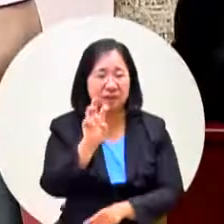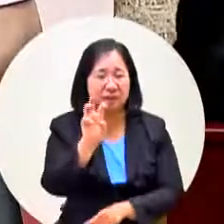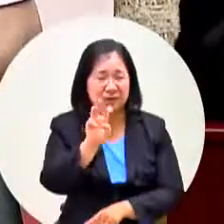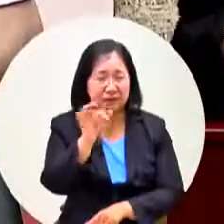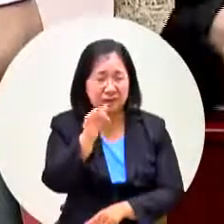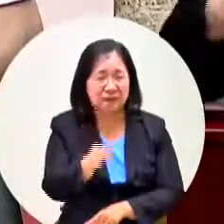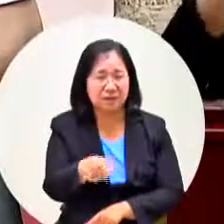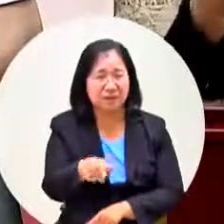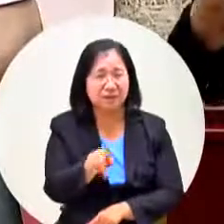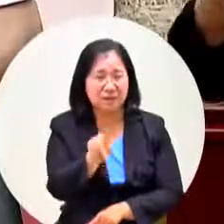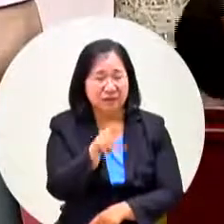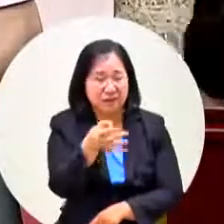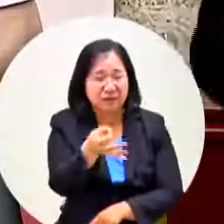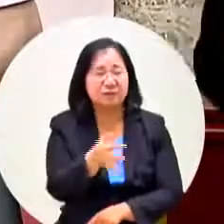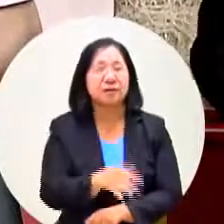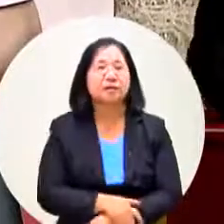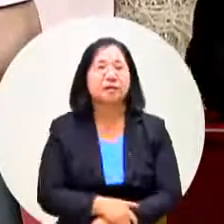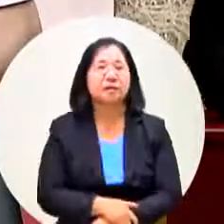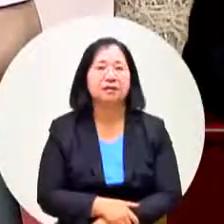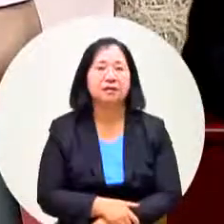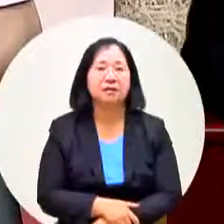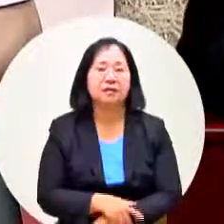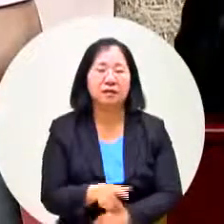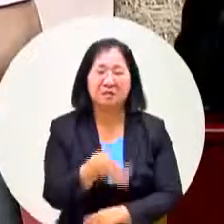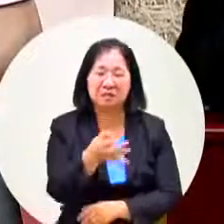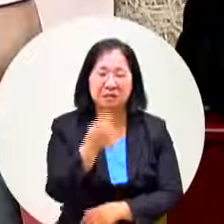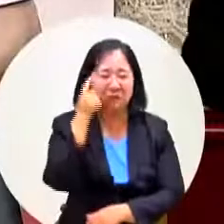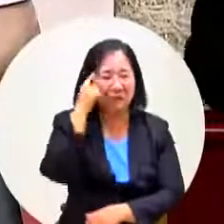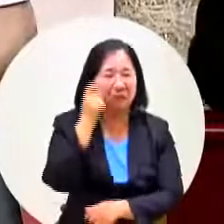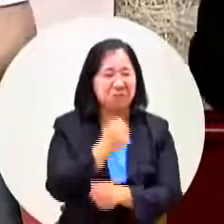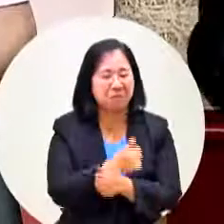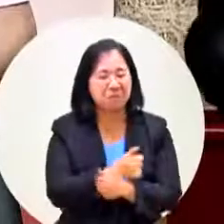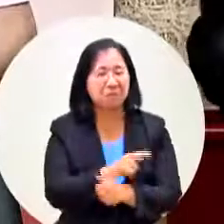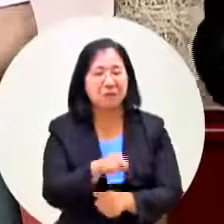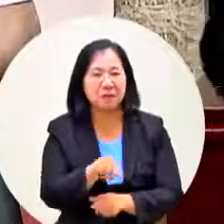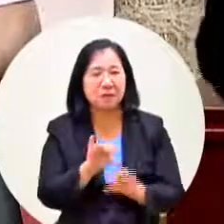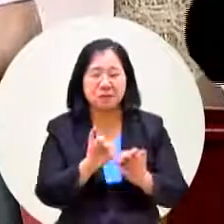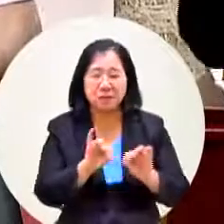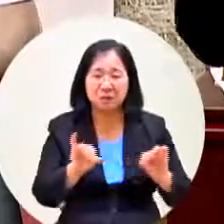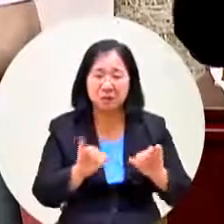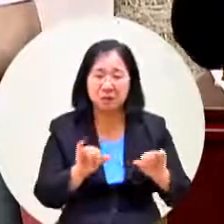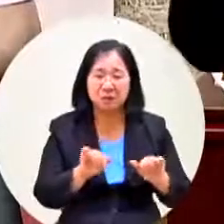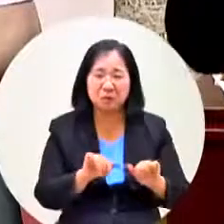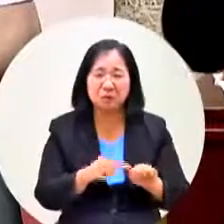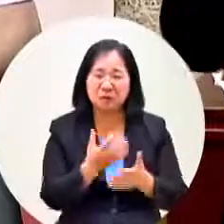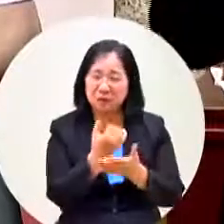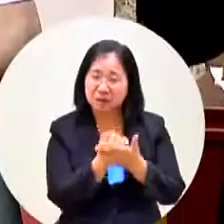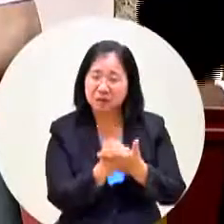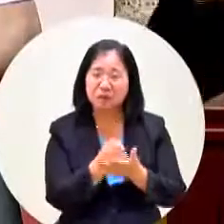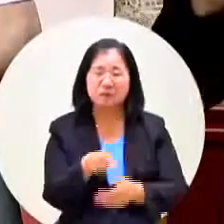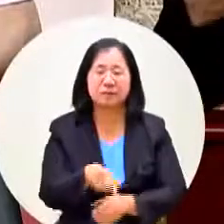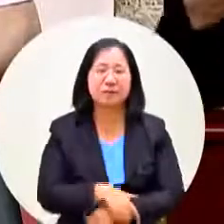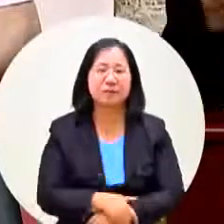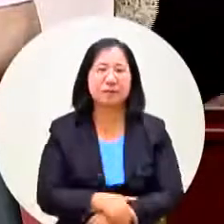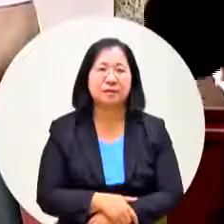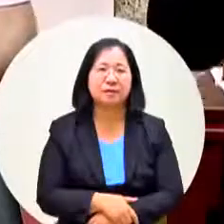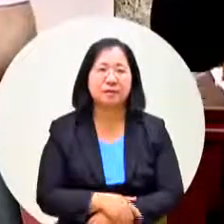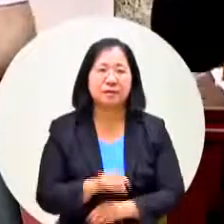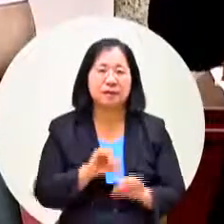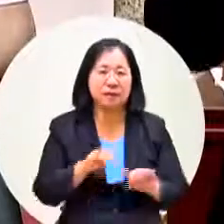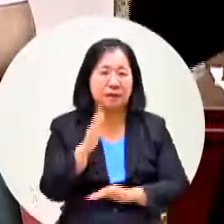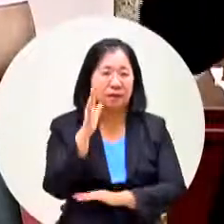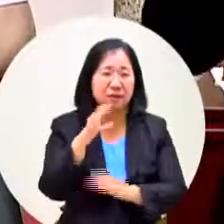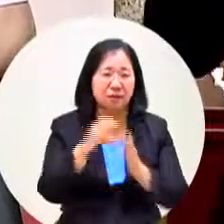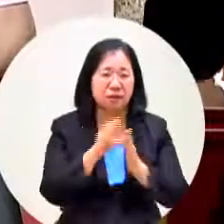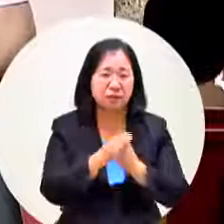地，无断个标售出去，还佫剩遐尼侪土地伫伊大遐。啊，目前贷款还佫有30亿的迄个贷款在那个